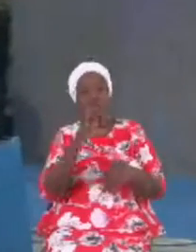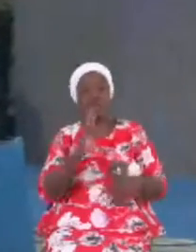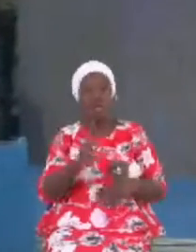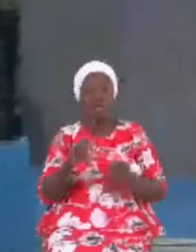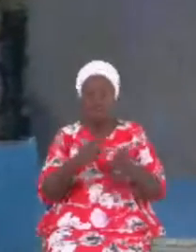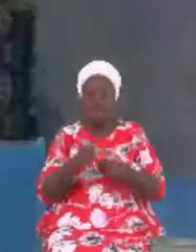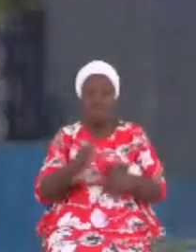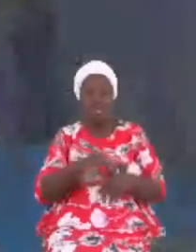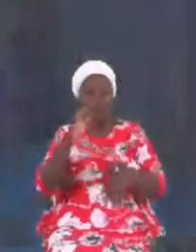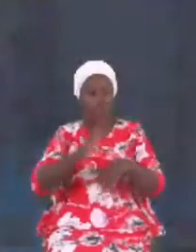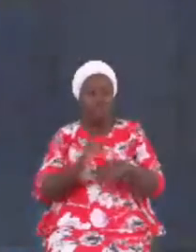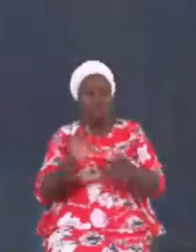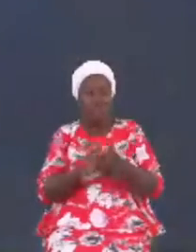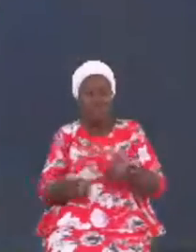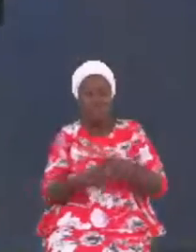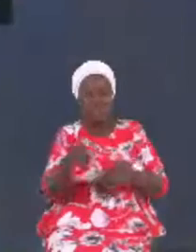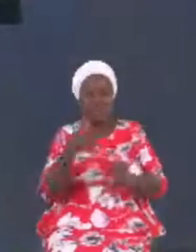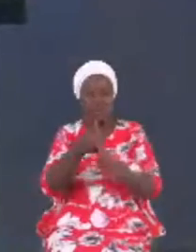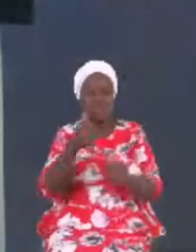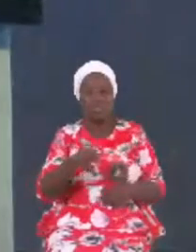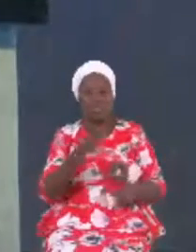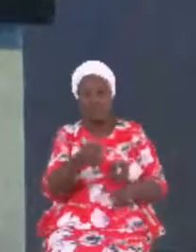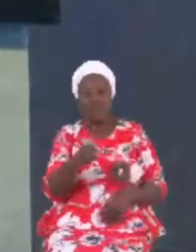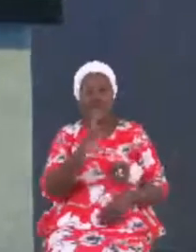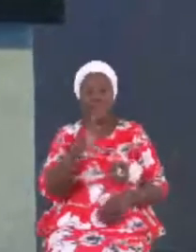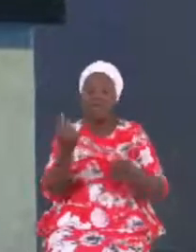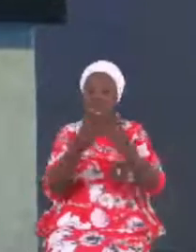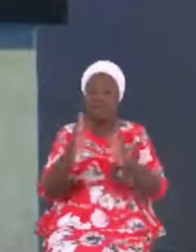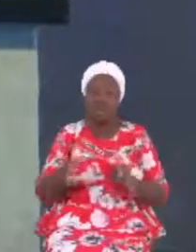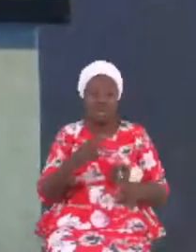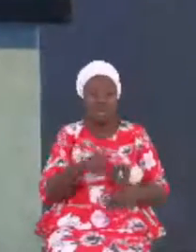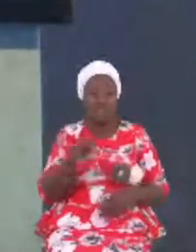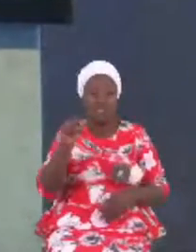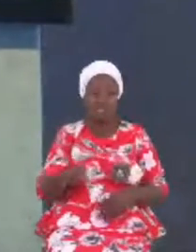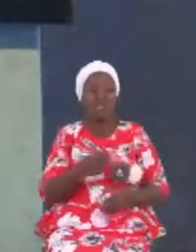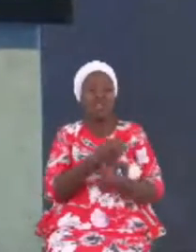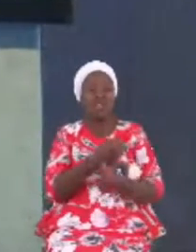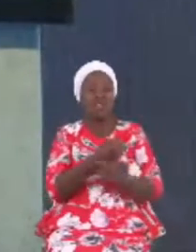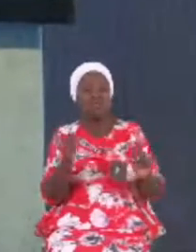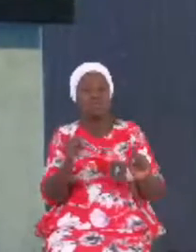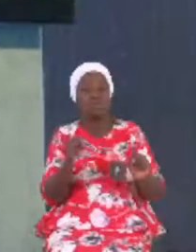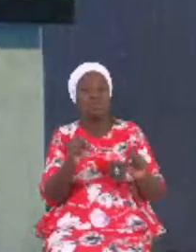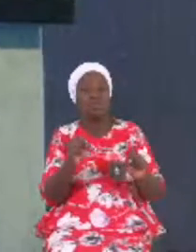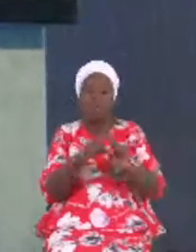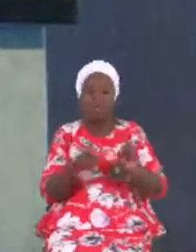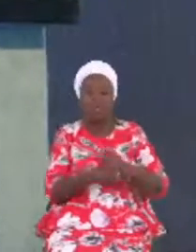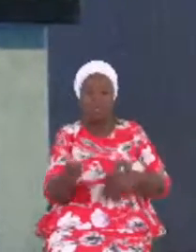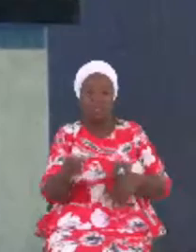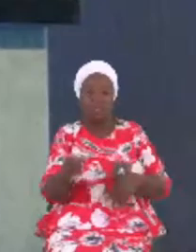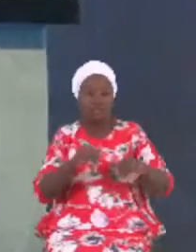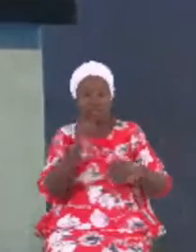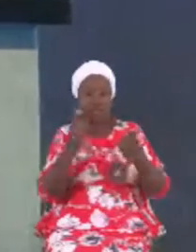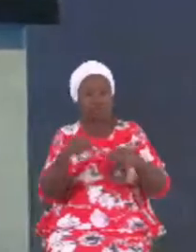convaincus qu'eux-mêmes étaient pécheurs. Et qu'ils avaient besoin du salut. Mais ils ne sont pas venus pour le